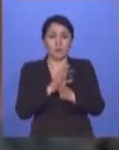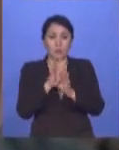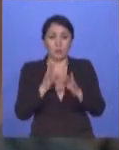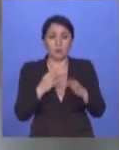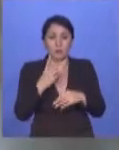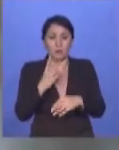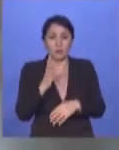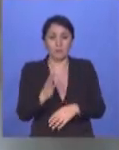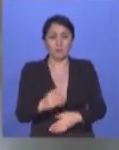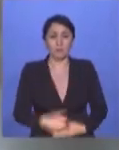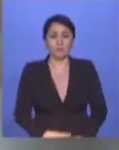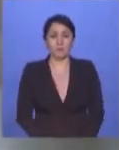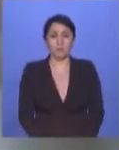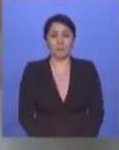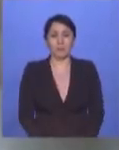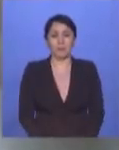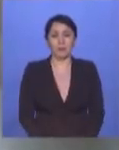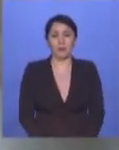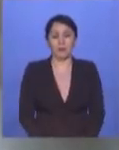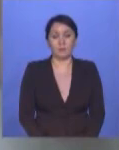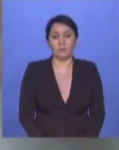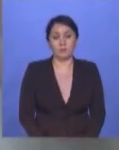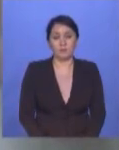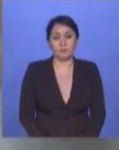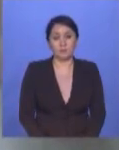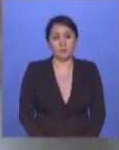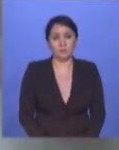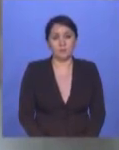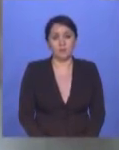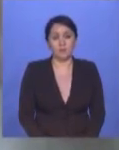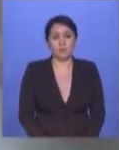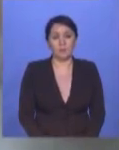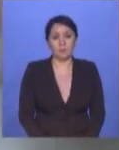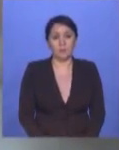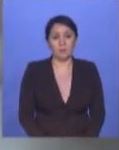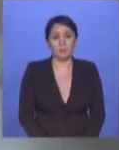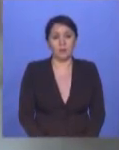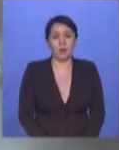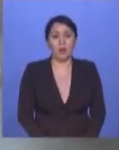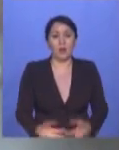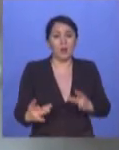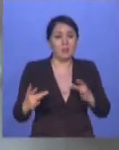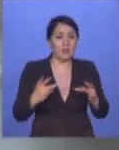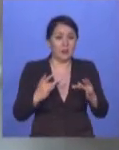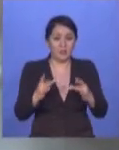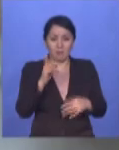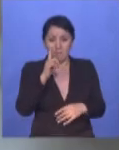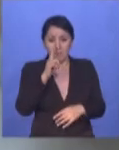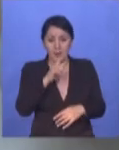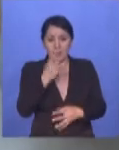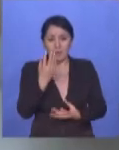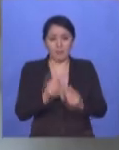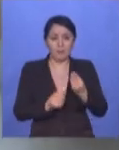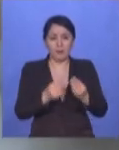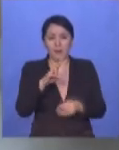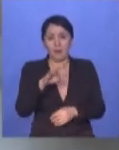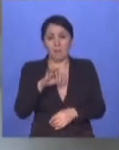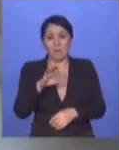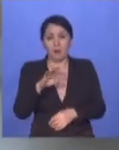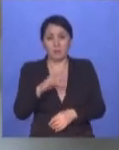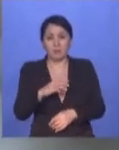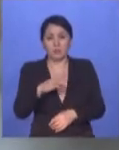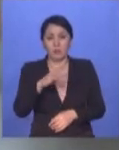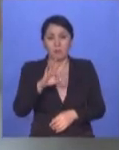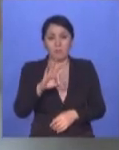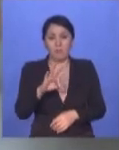ортаға салды. В этом году наша школа представила несколько номеров. Биыл біз бірнеше сахналық қойылым қойдық. Солардың ішінде Александр Пушкиннің Моцарт